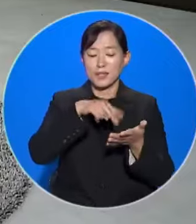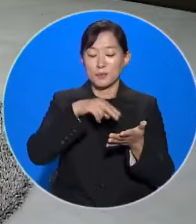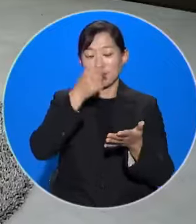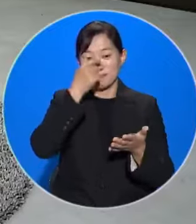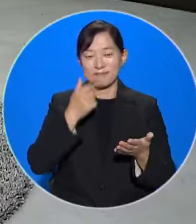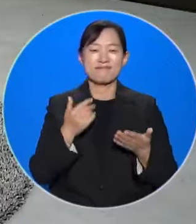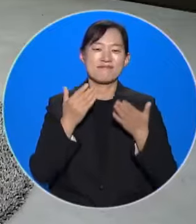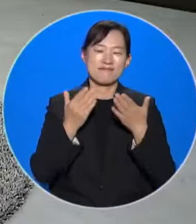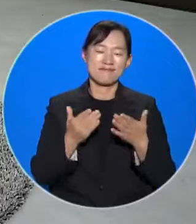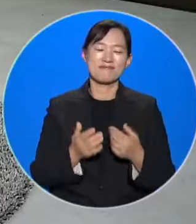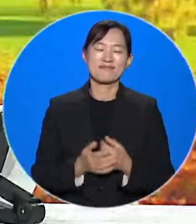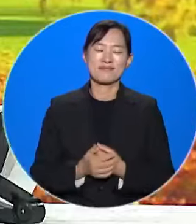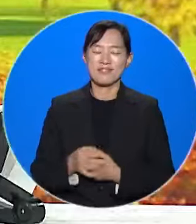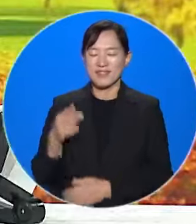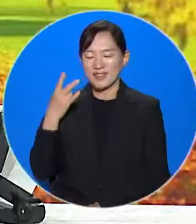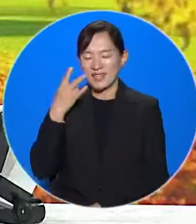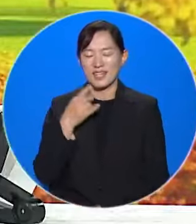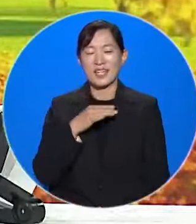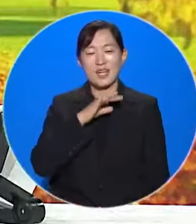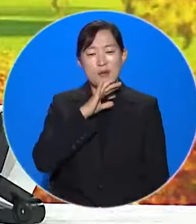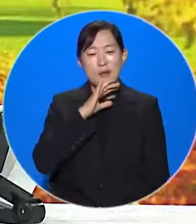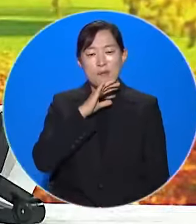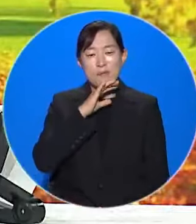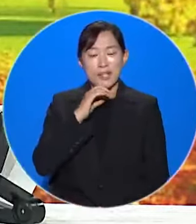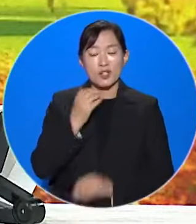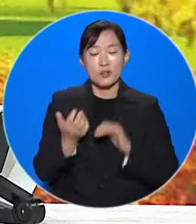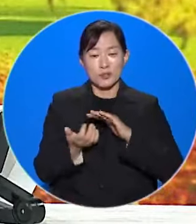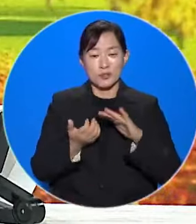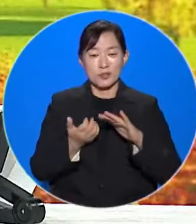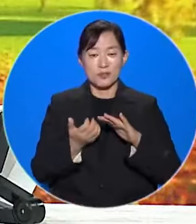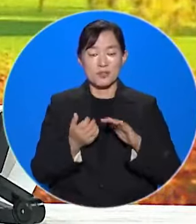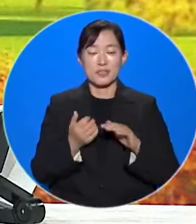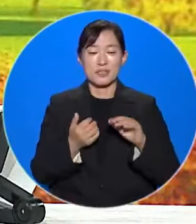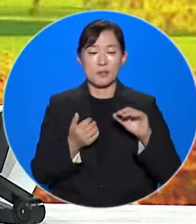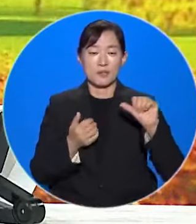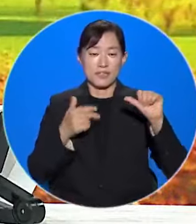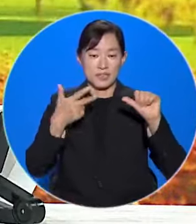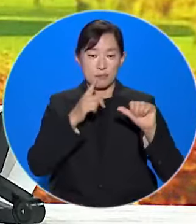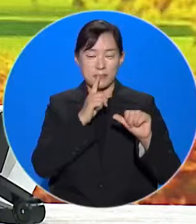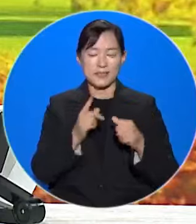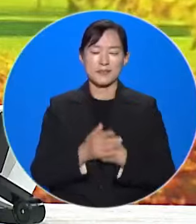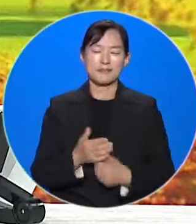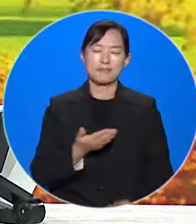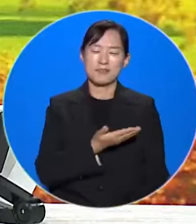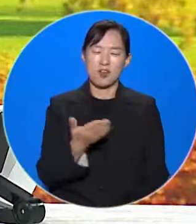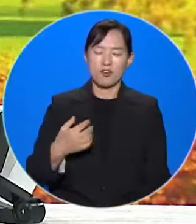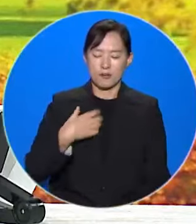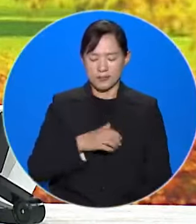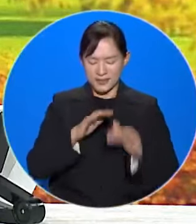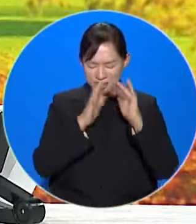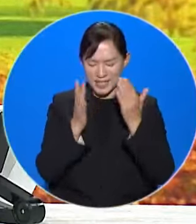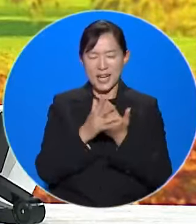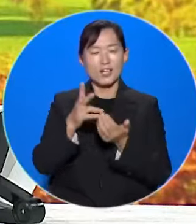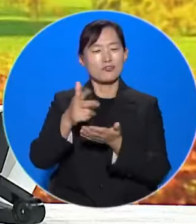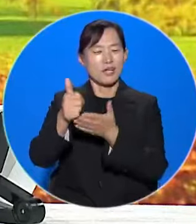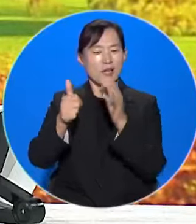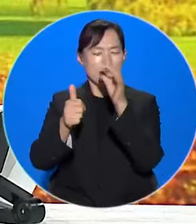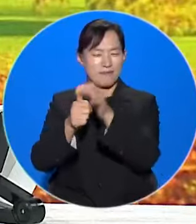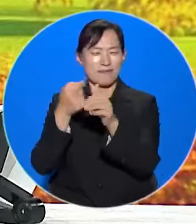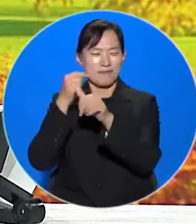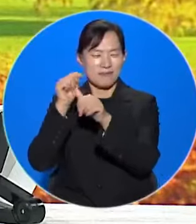기도하도록 할게요. 네. 네, 베드로전서 5장 7절 말씀인데요. 너희 염려를 다 주께 맡기라.